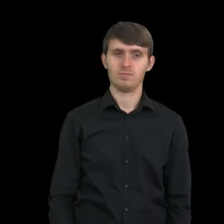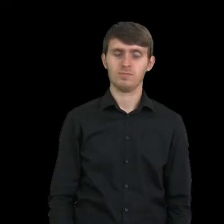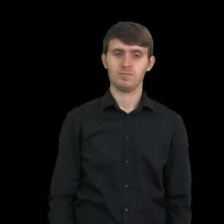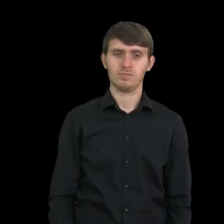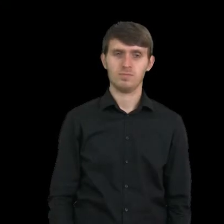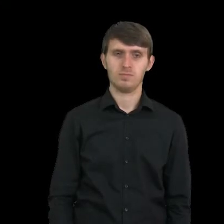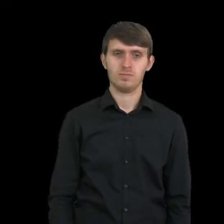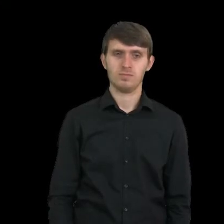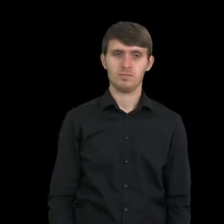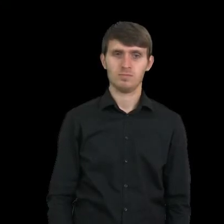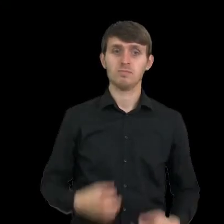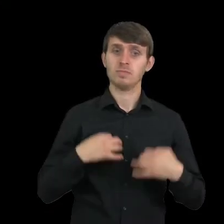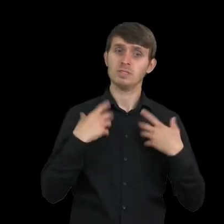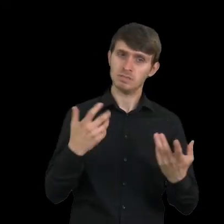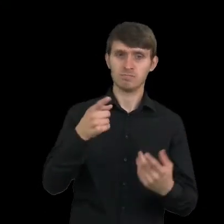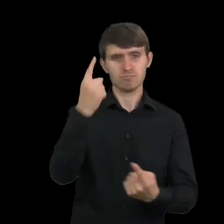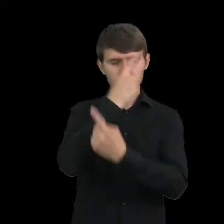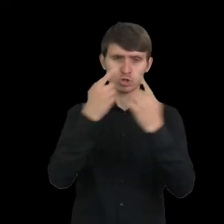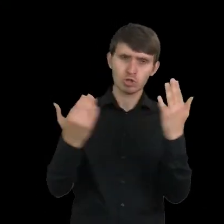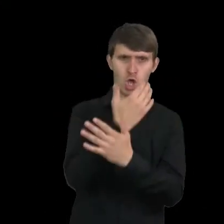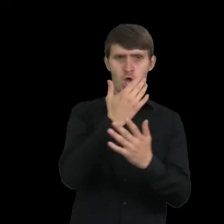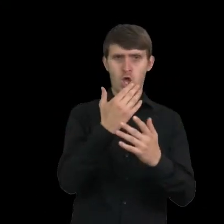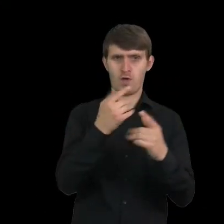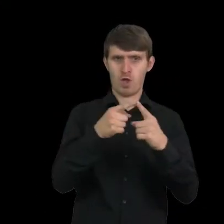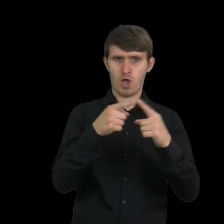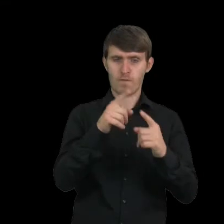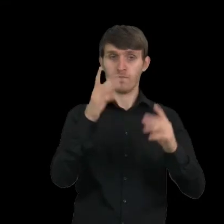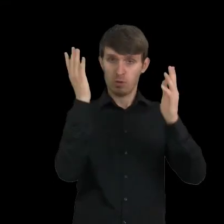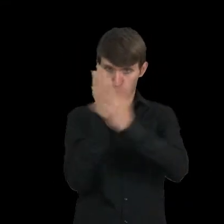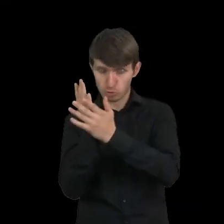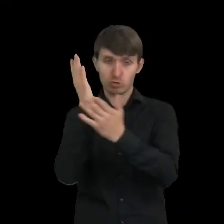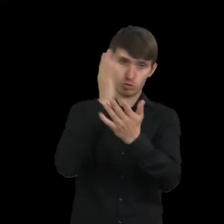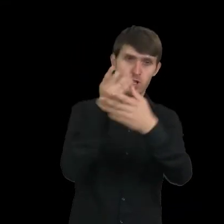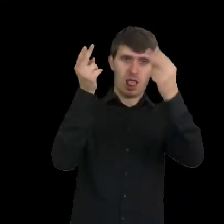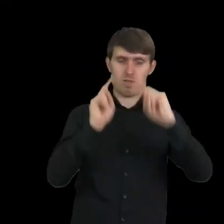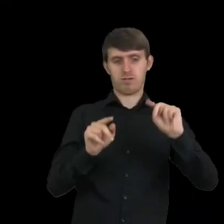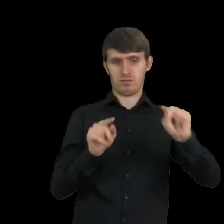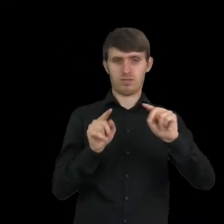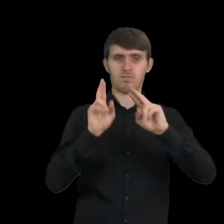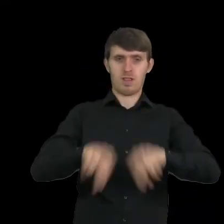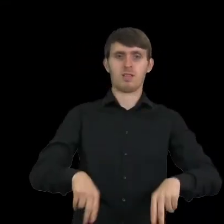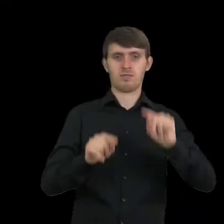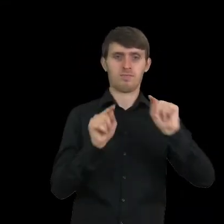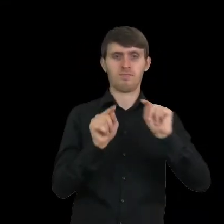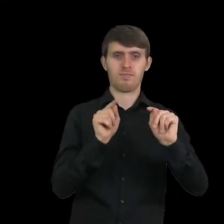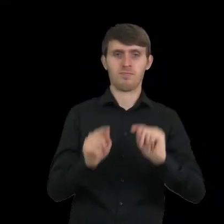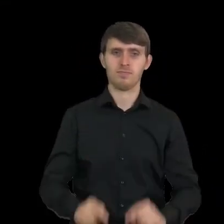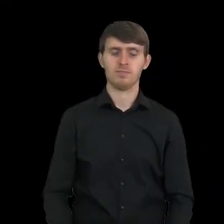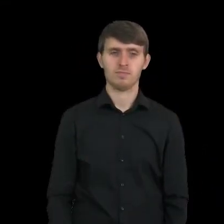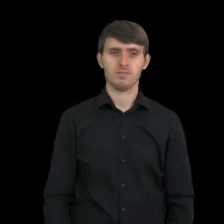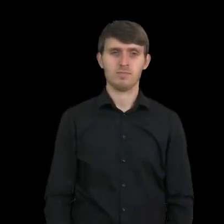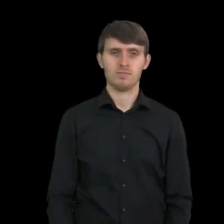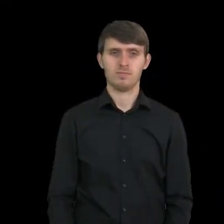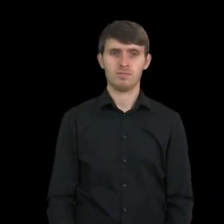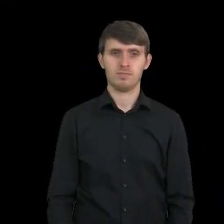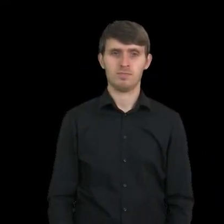I teraz chciałbym, abyśmy pomyśleli o nowym kącie. W sumie o dwóch kątach. O tym nowym kącie i